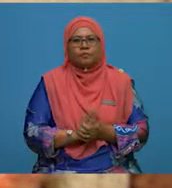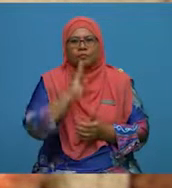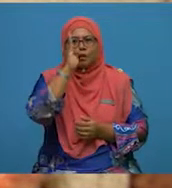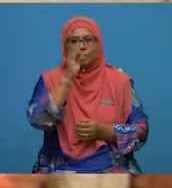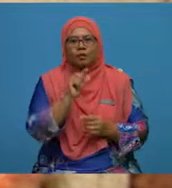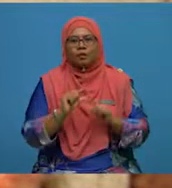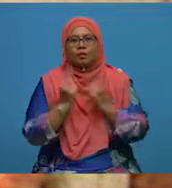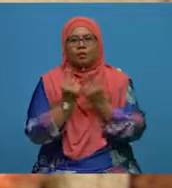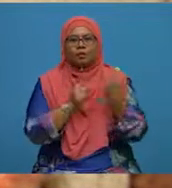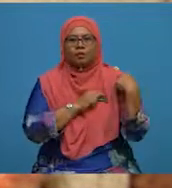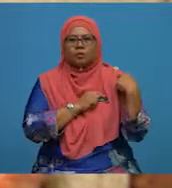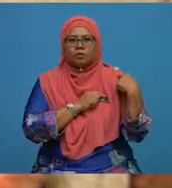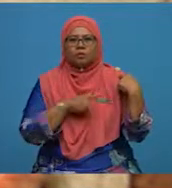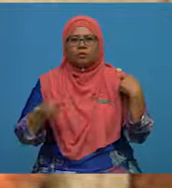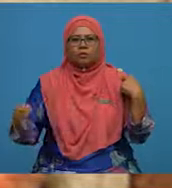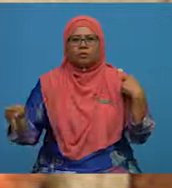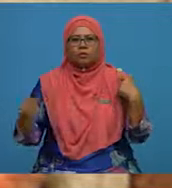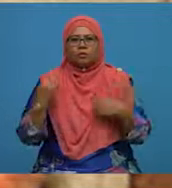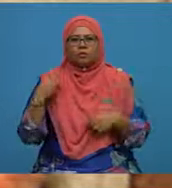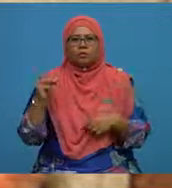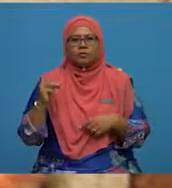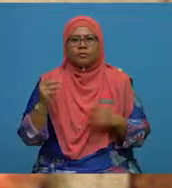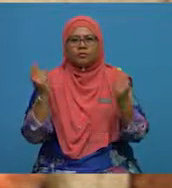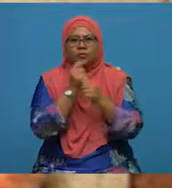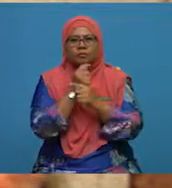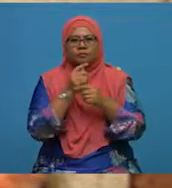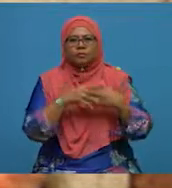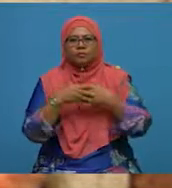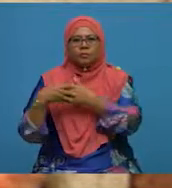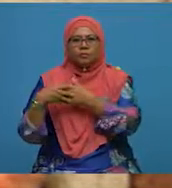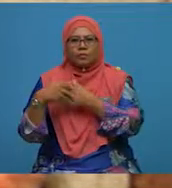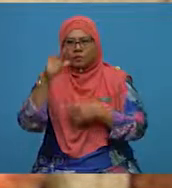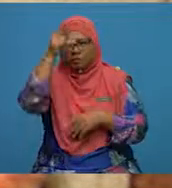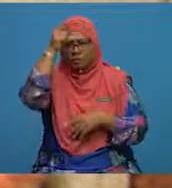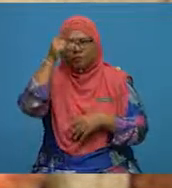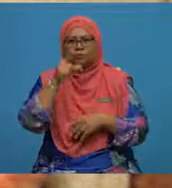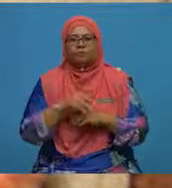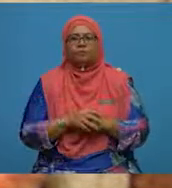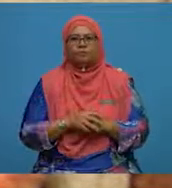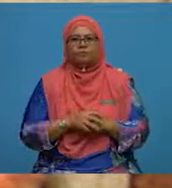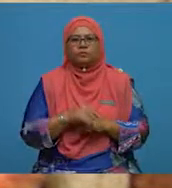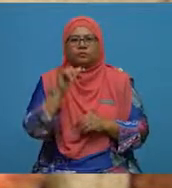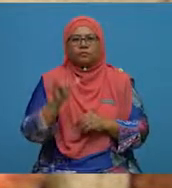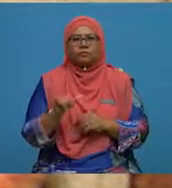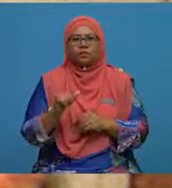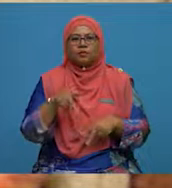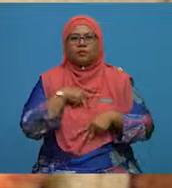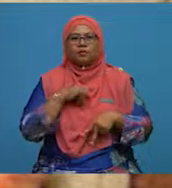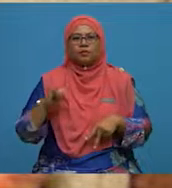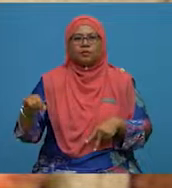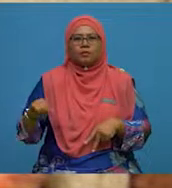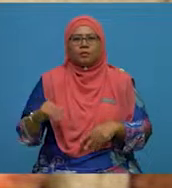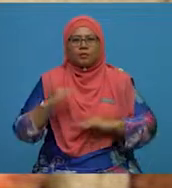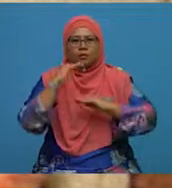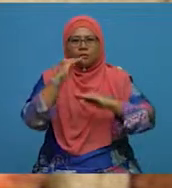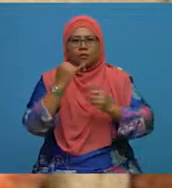Bagi golongan tentera pula, mereka menentang kepimpinan Turki Kirkasia yang mempunyai